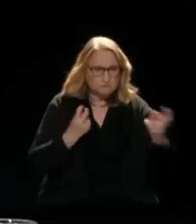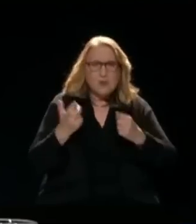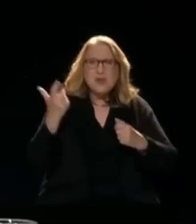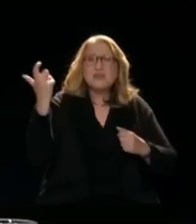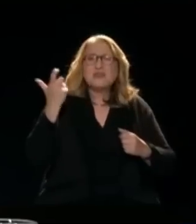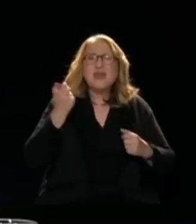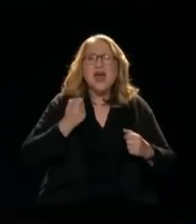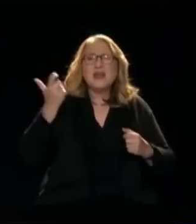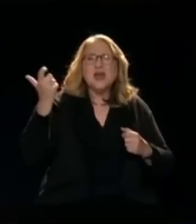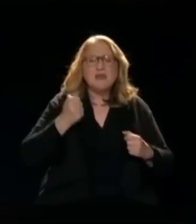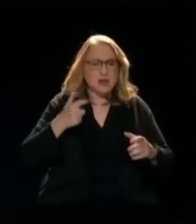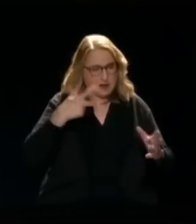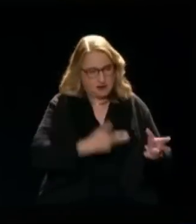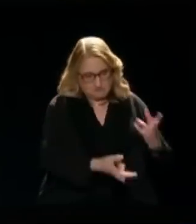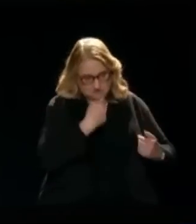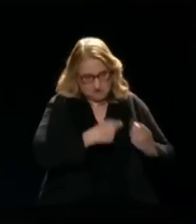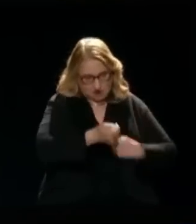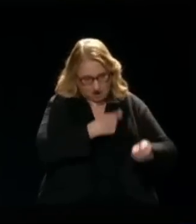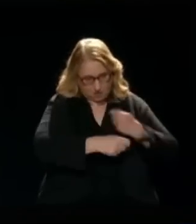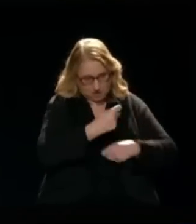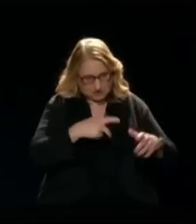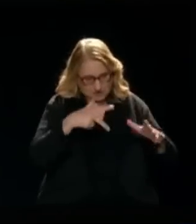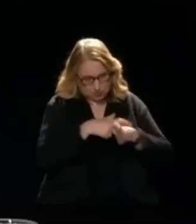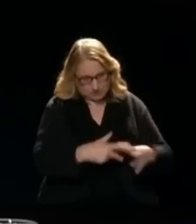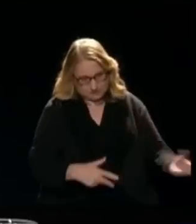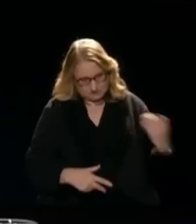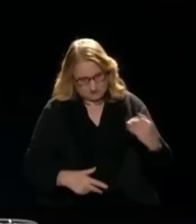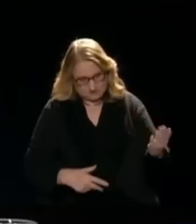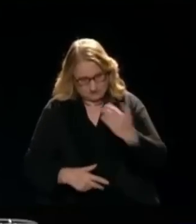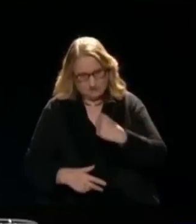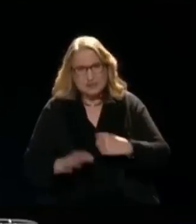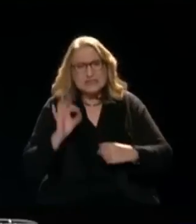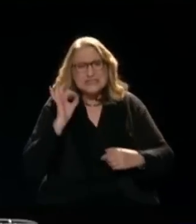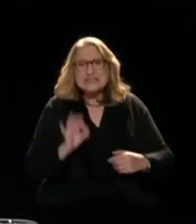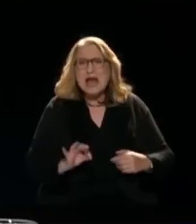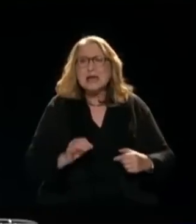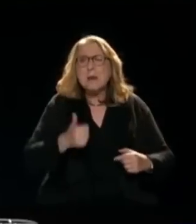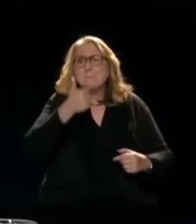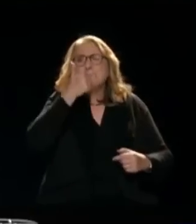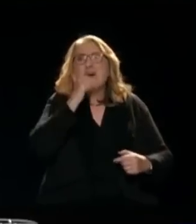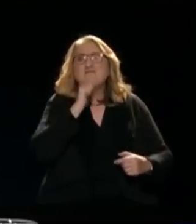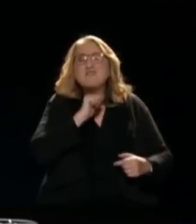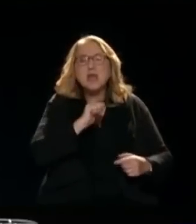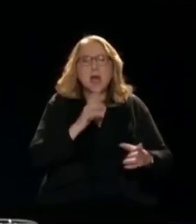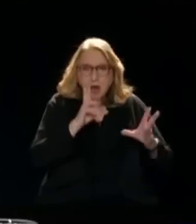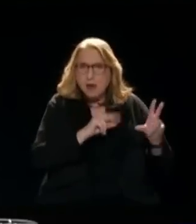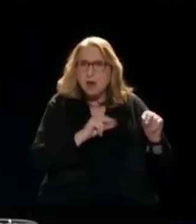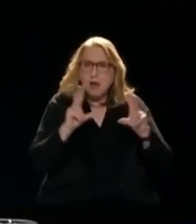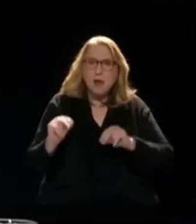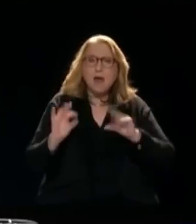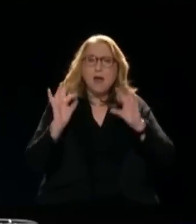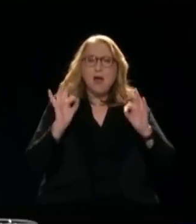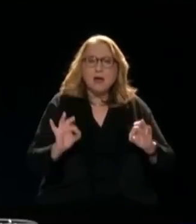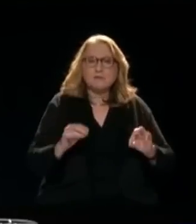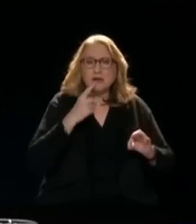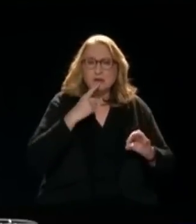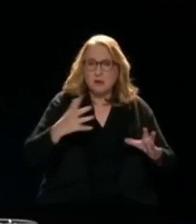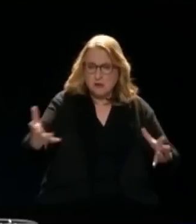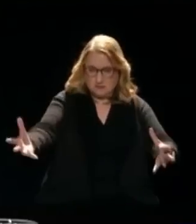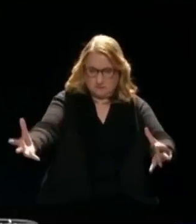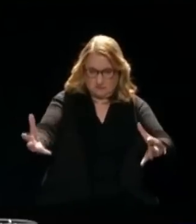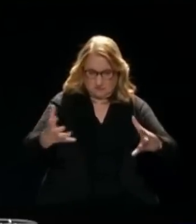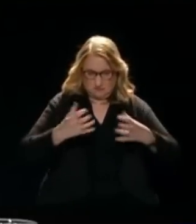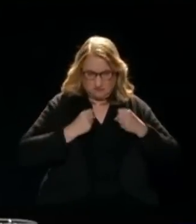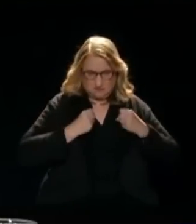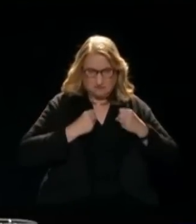ή Ναρσιακιάδες, και λέμε το εξής: όποιο χρέος έχει περάσει στα χέρια τους, οριζόντια διαγραφή, ανεξαρτήτως αν